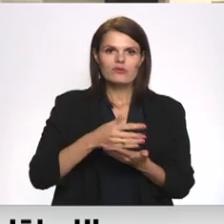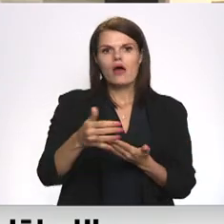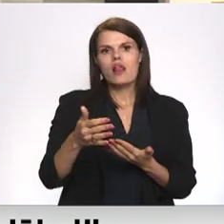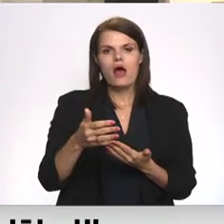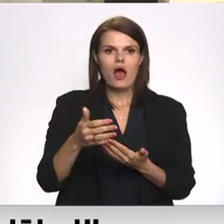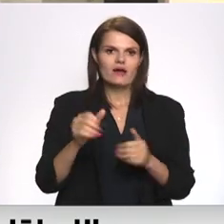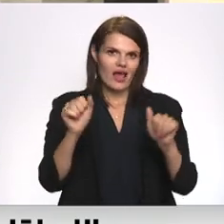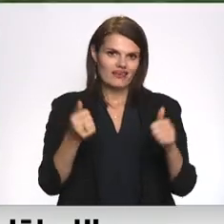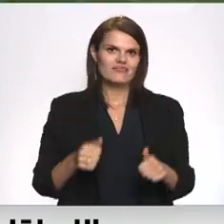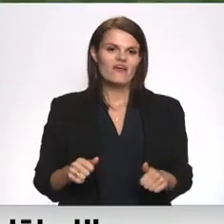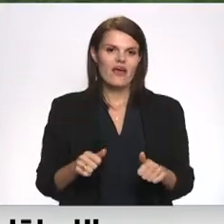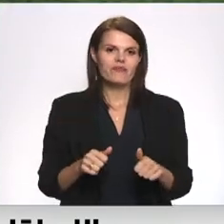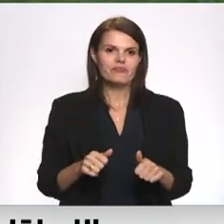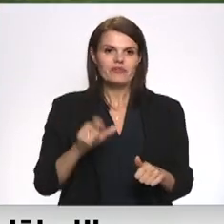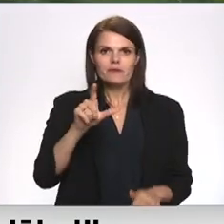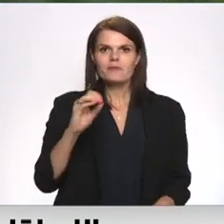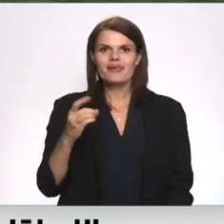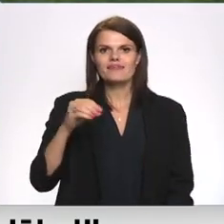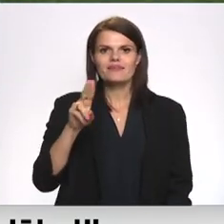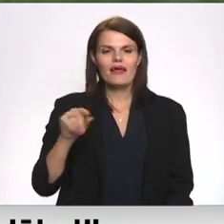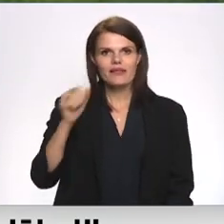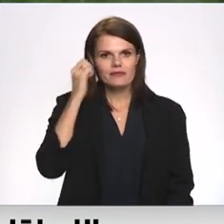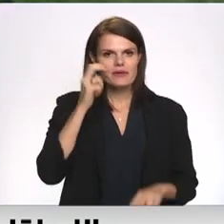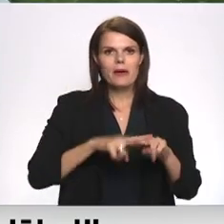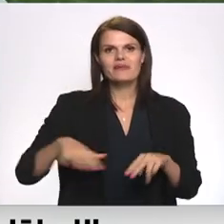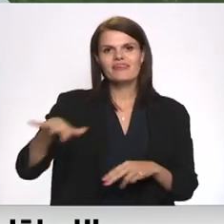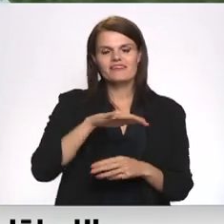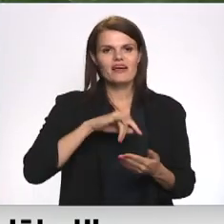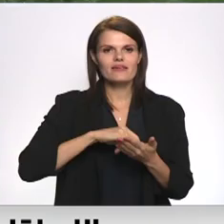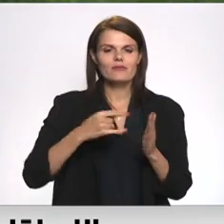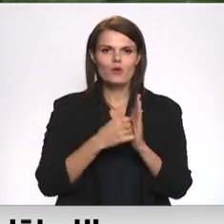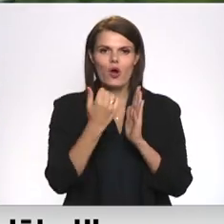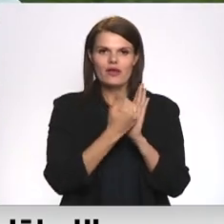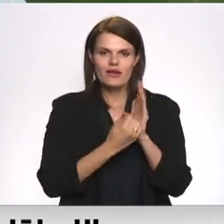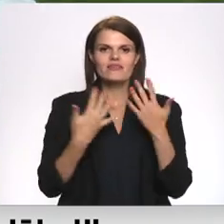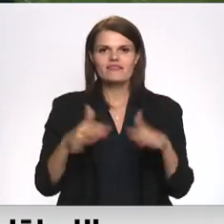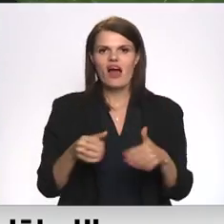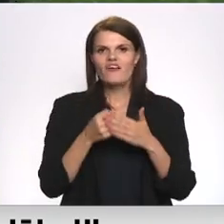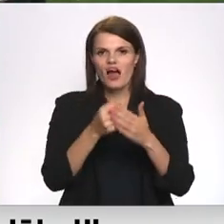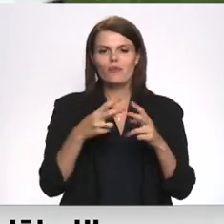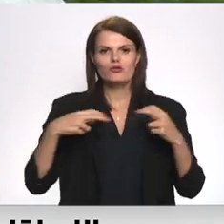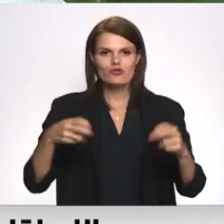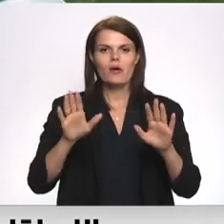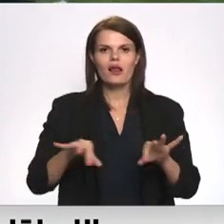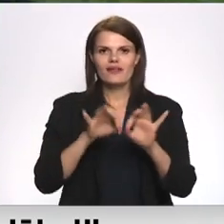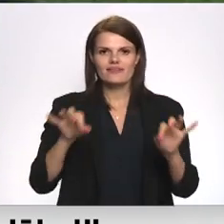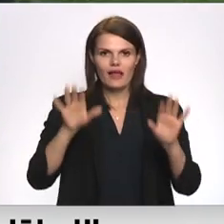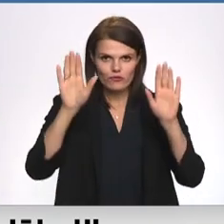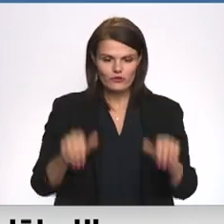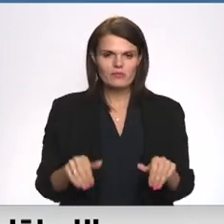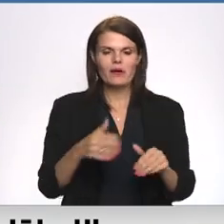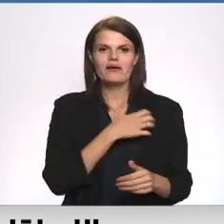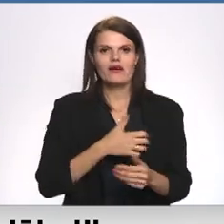tādā izveidē. Lestenes memoriāla likuma projekts jau atbalstīts komisijā, bet lai tas stātos spēkā, tas vēl jāskata